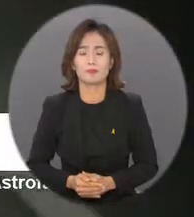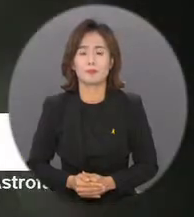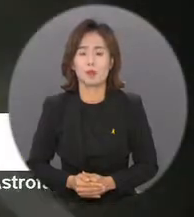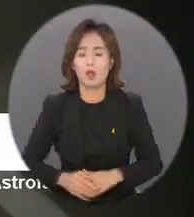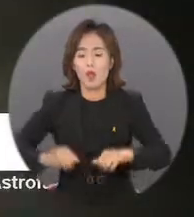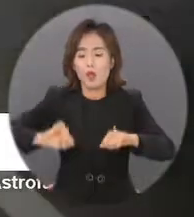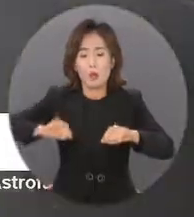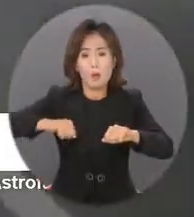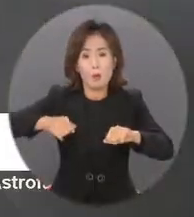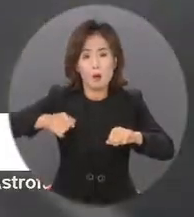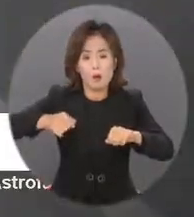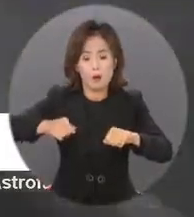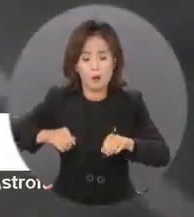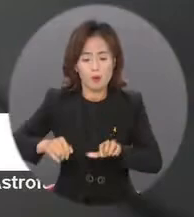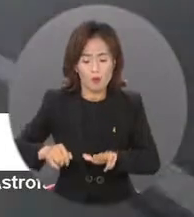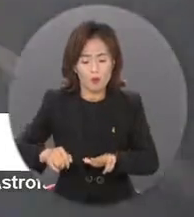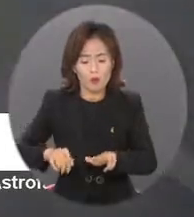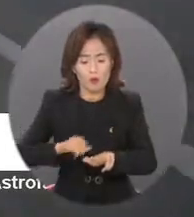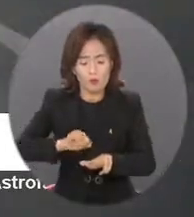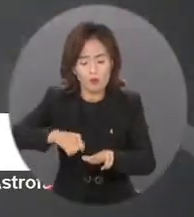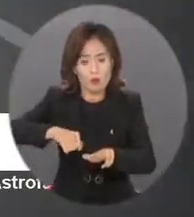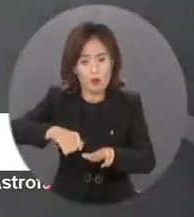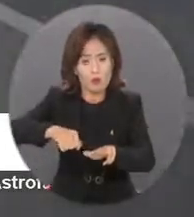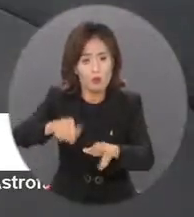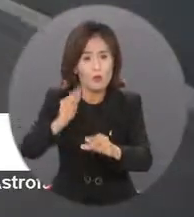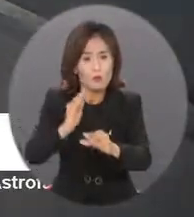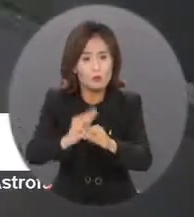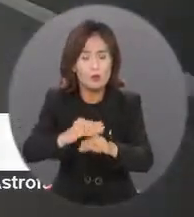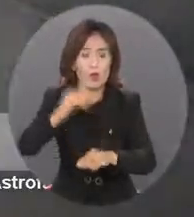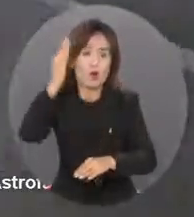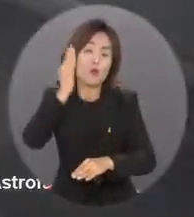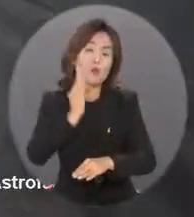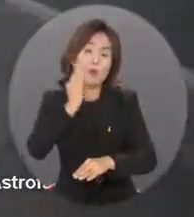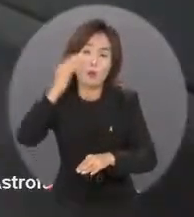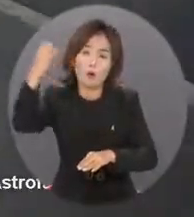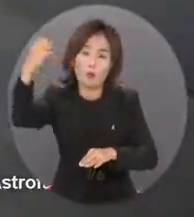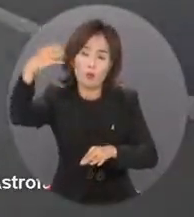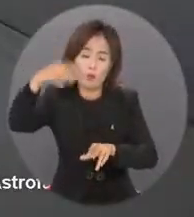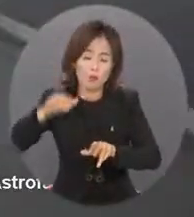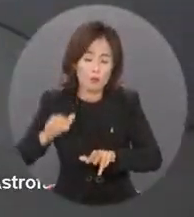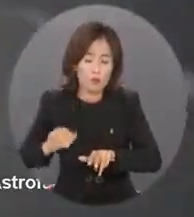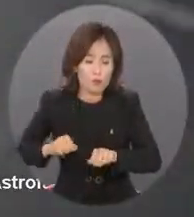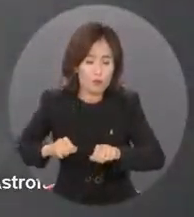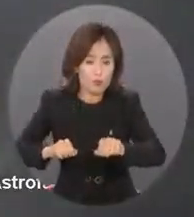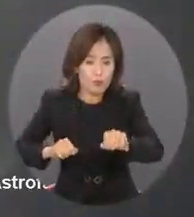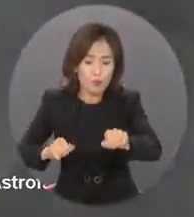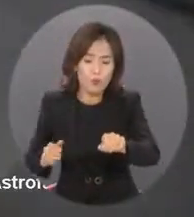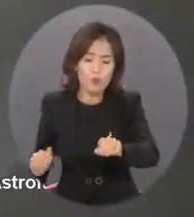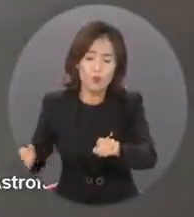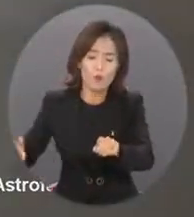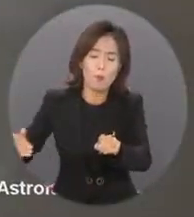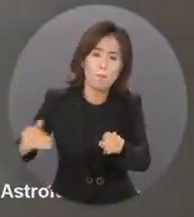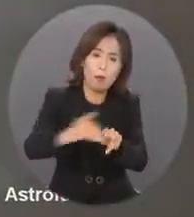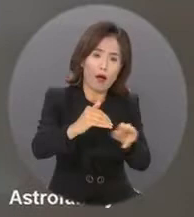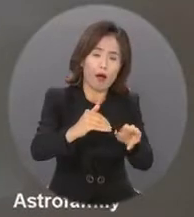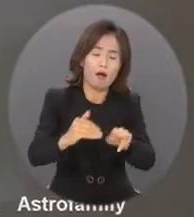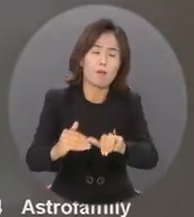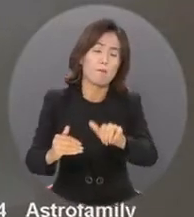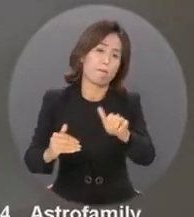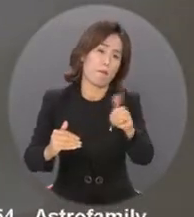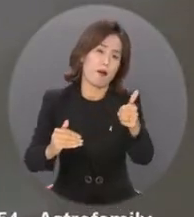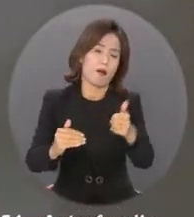1 배달 오토바이가 왕복 7 차로를 내 달립니다 초록불 신호 에 쪽 직진하다가 좌회전을 하는 suv 차량의 들이